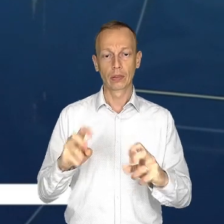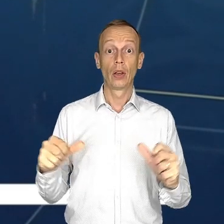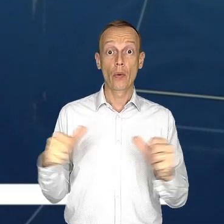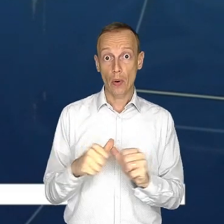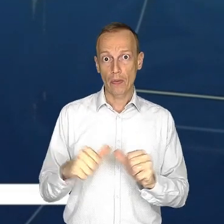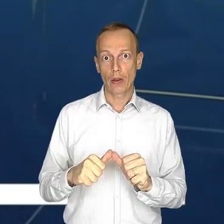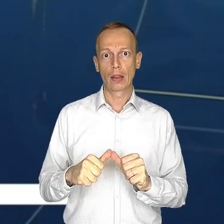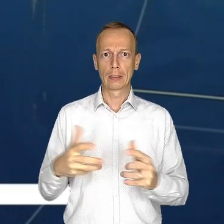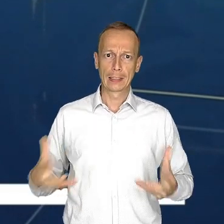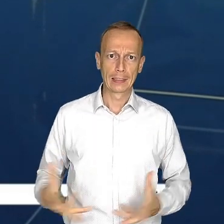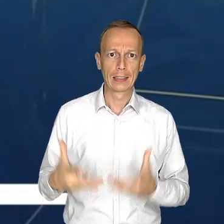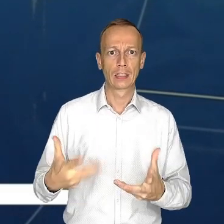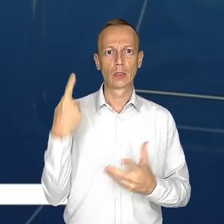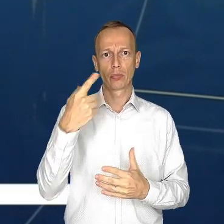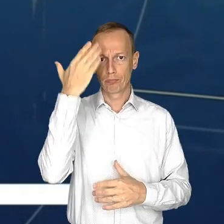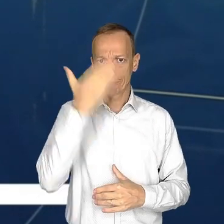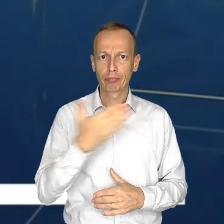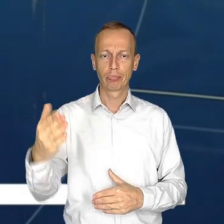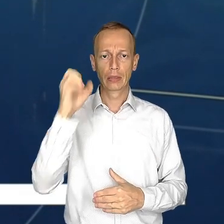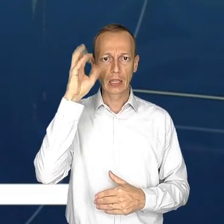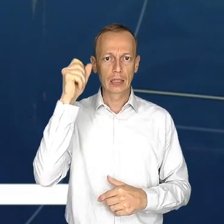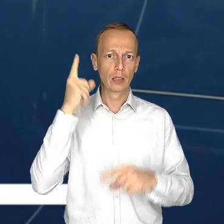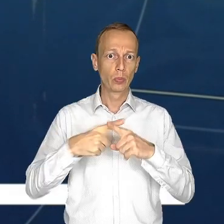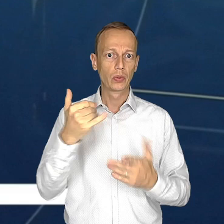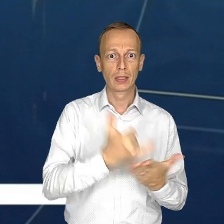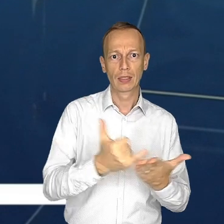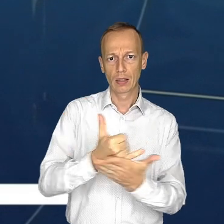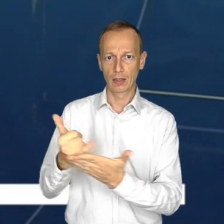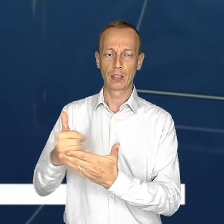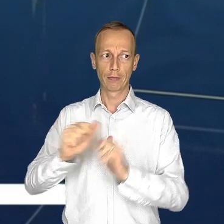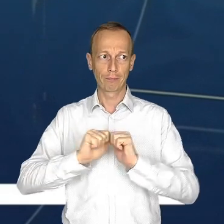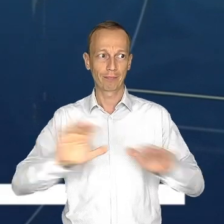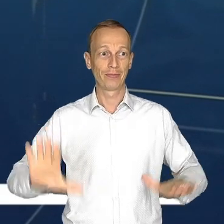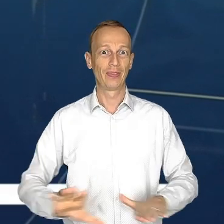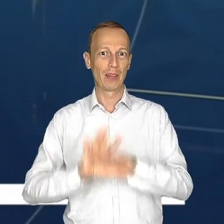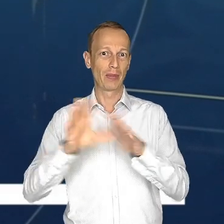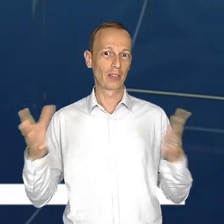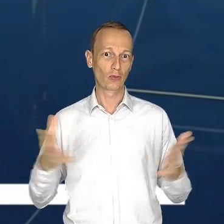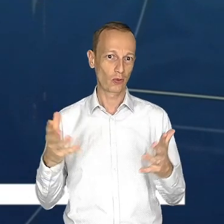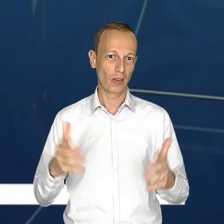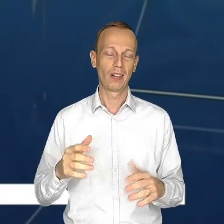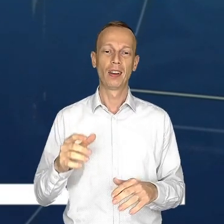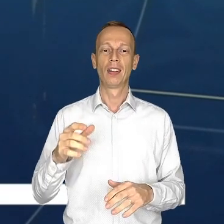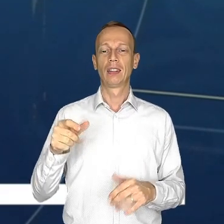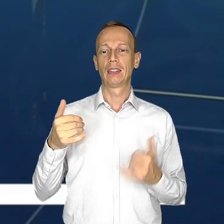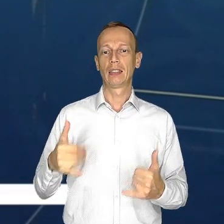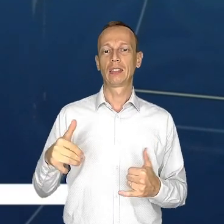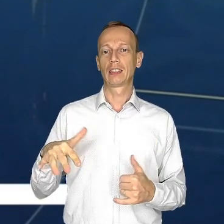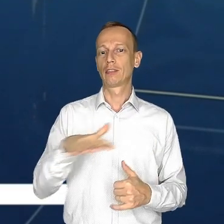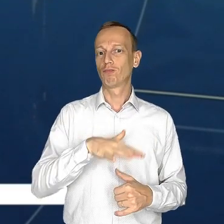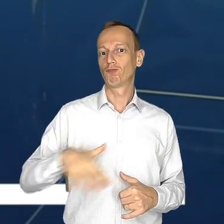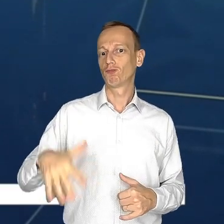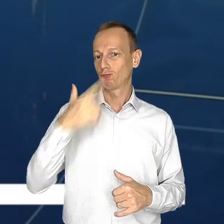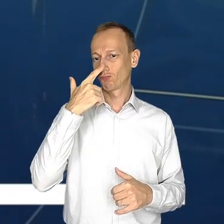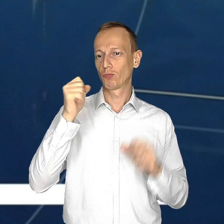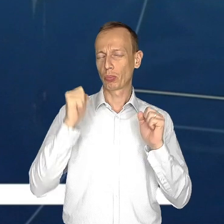faut valoriser absolument la notoriété de Tahiti et ses îles autour de l'image d'une destination qui se veut slow